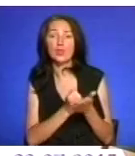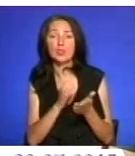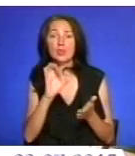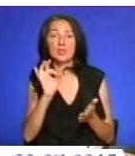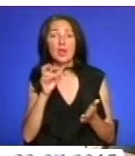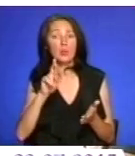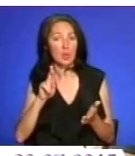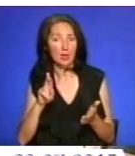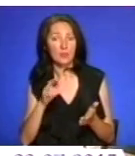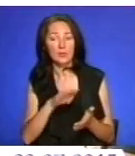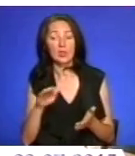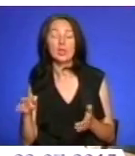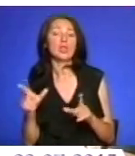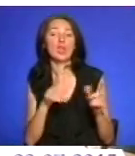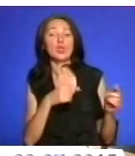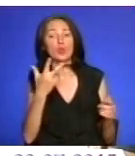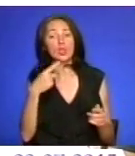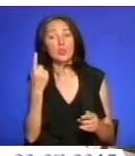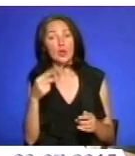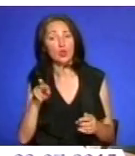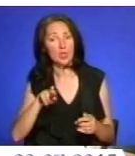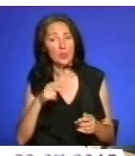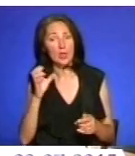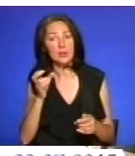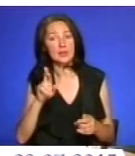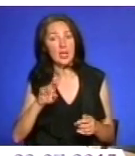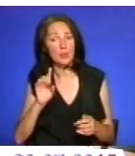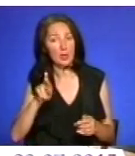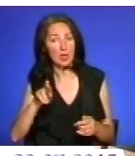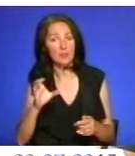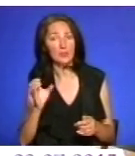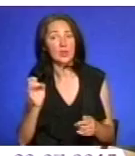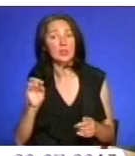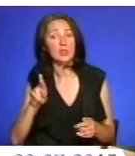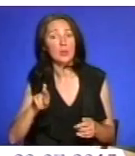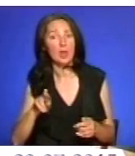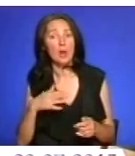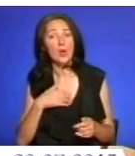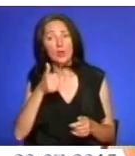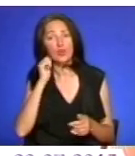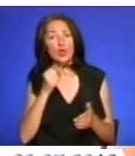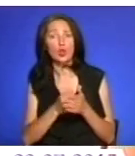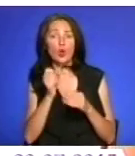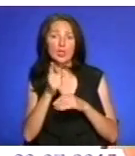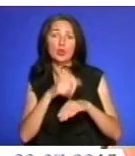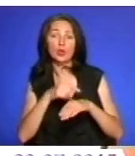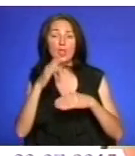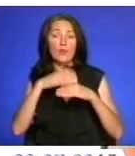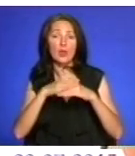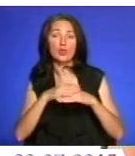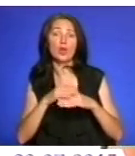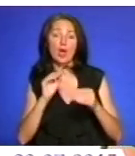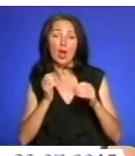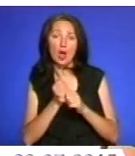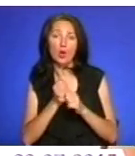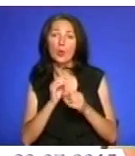Сербію. Діти їдуть 31 липня у Сербію. Ми вчора, ви знаєте, напевно, до 11 години вечора формували ці